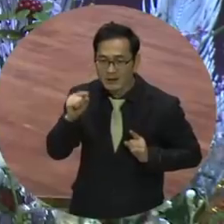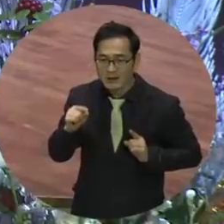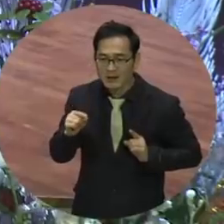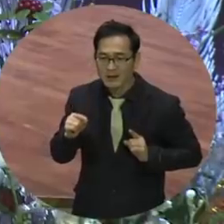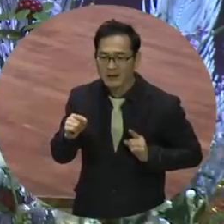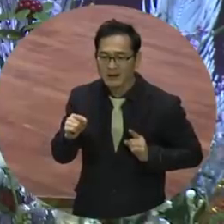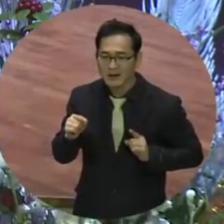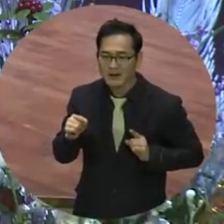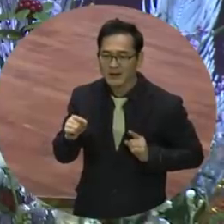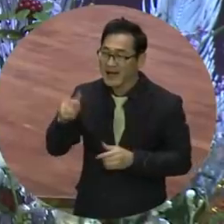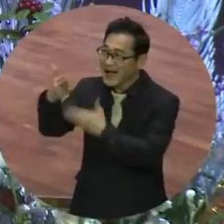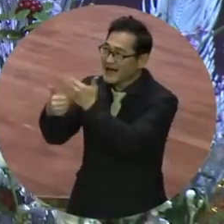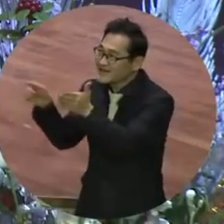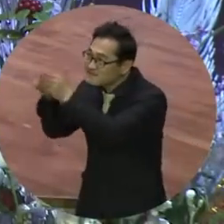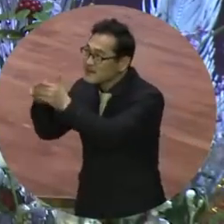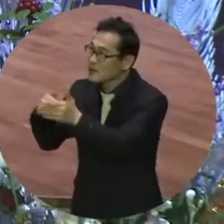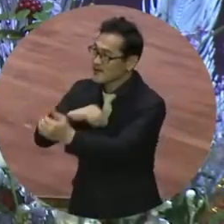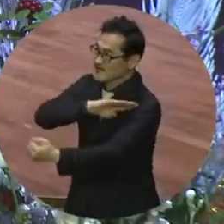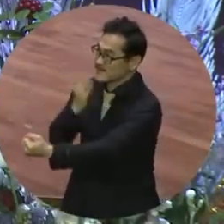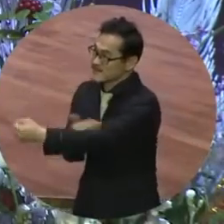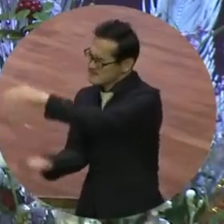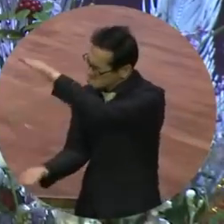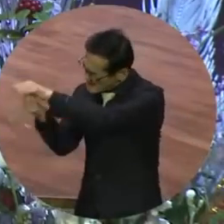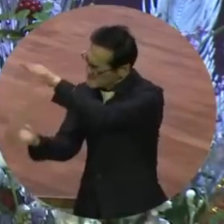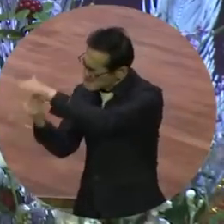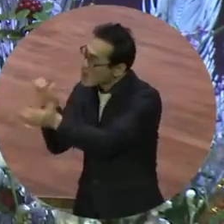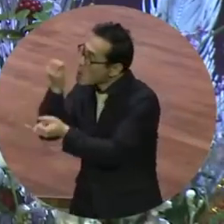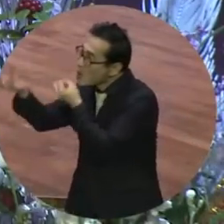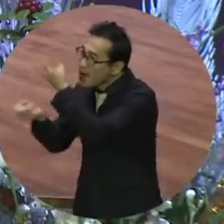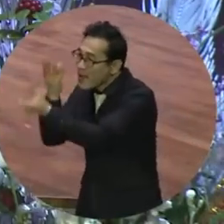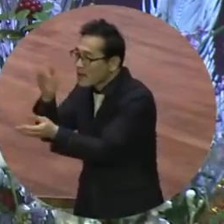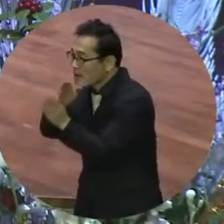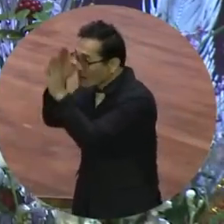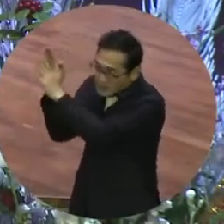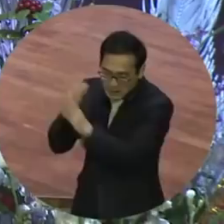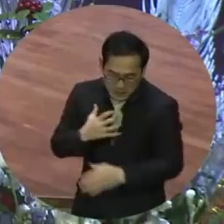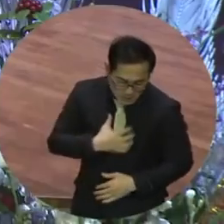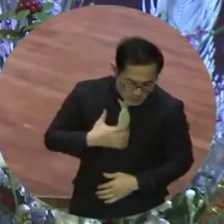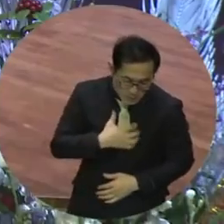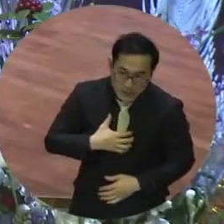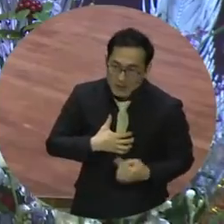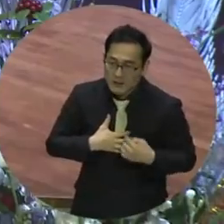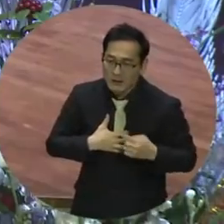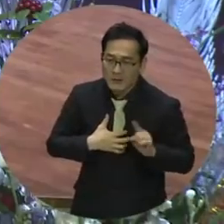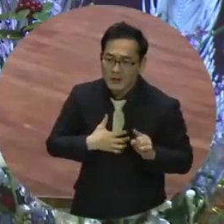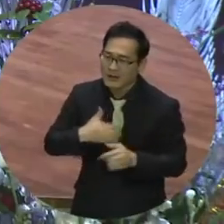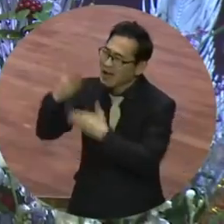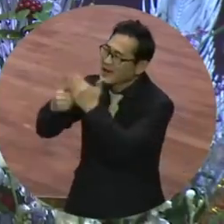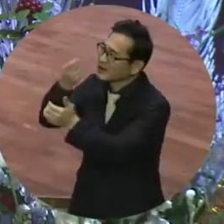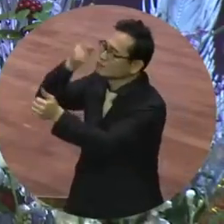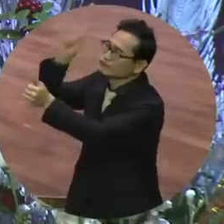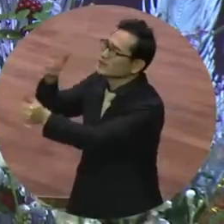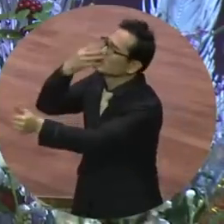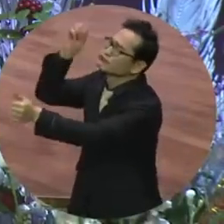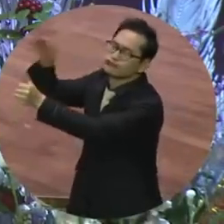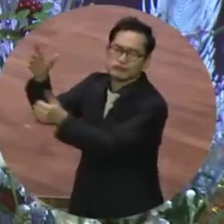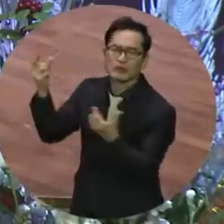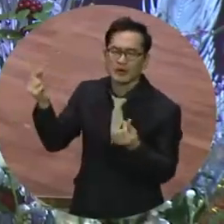신성 모독이라 그랬어요. 하나님을 모독하는 거라고. 염려가 그렇게 무서운 죄예요